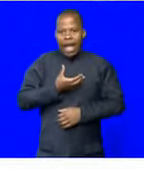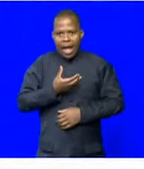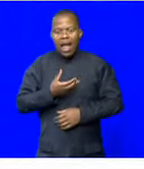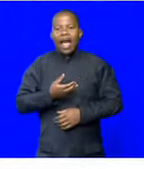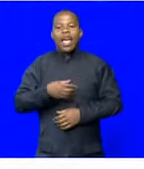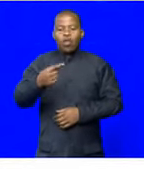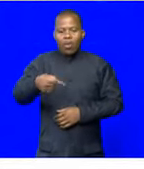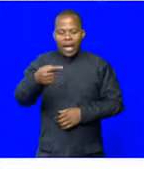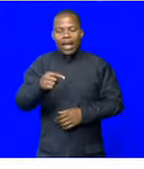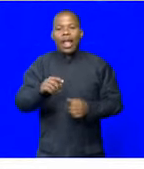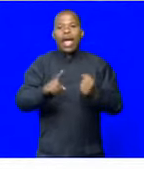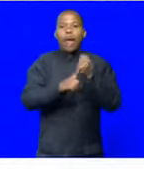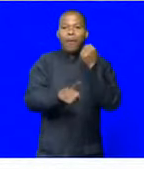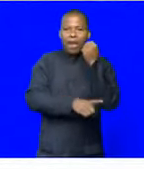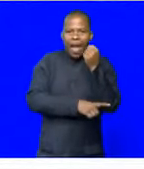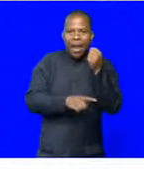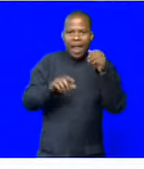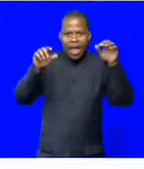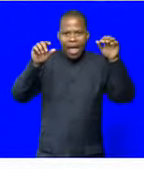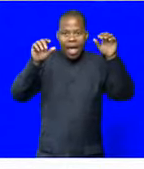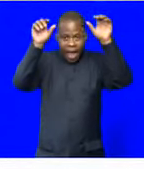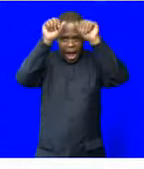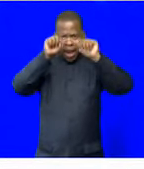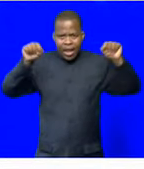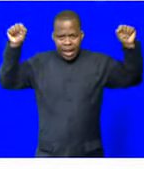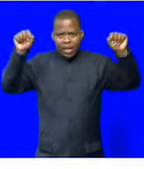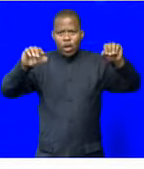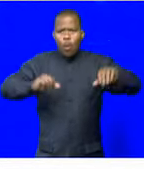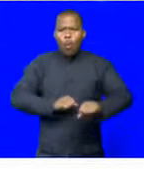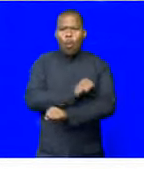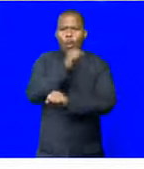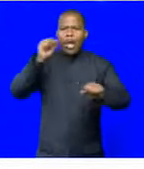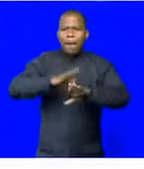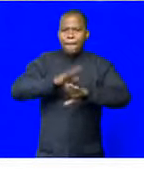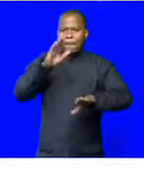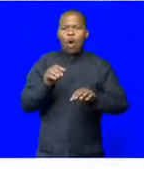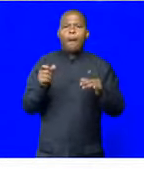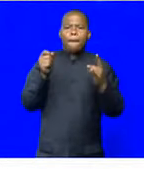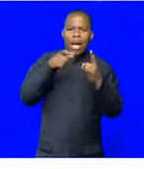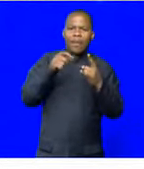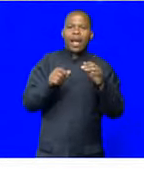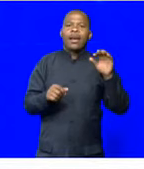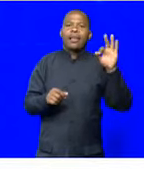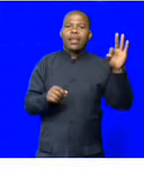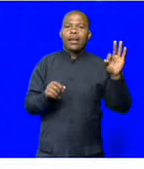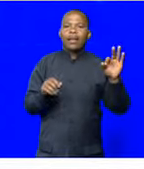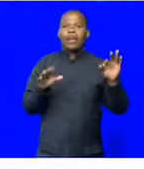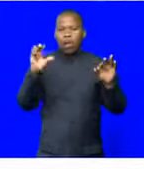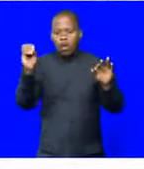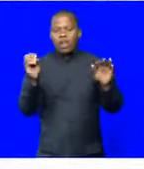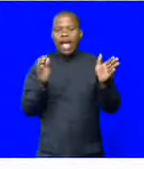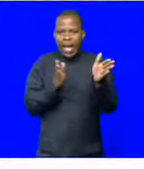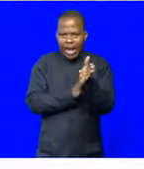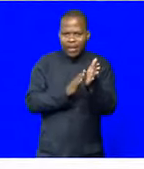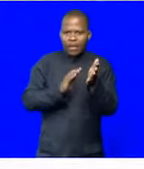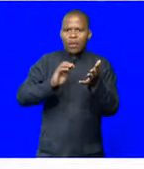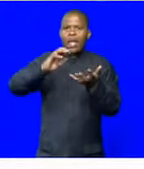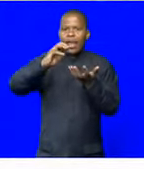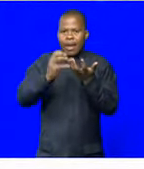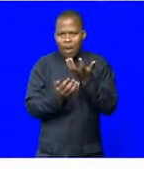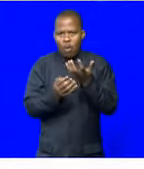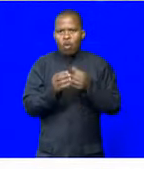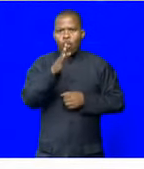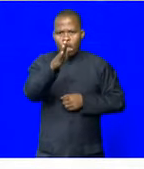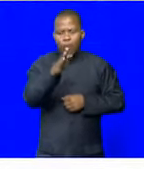licembu lembabane Highlanders ngilo leliphumelele kakhulu kulamanye amacembu nalinqoba ukuthi bangulukhelesi ngamagoli amathathu ecanzeni Umqeqeshi wembabane